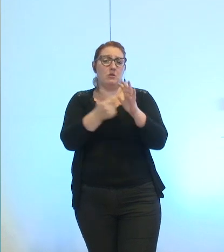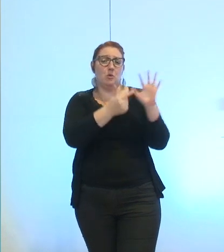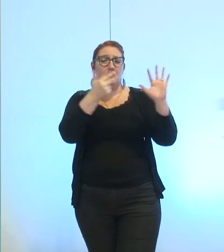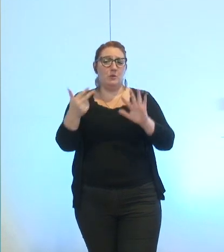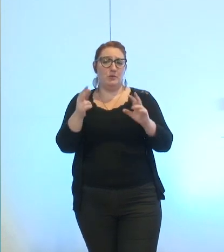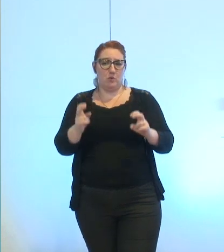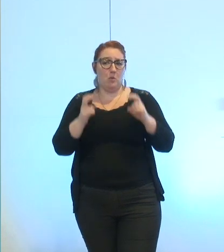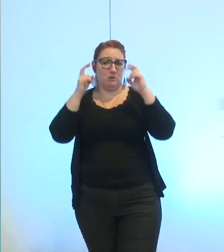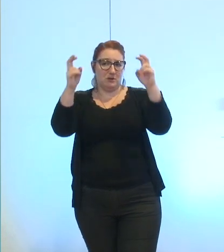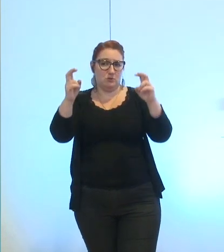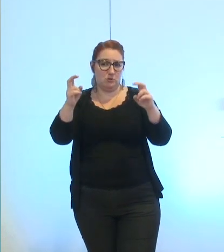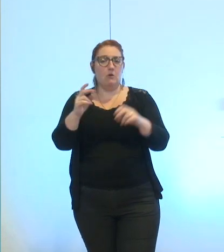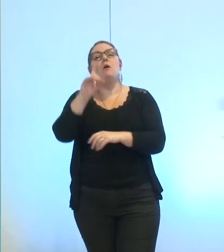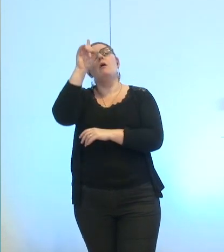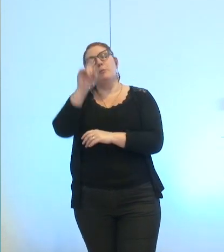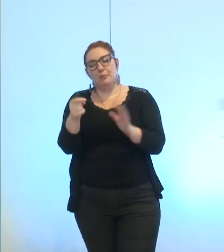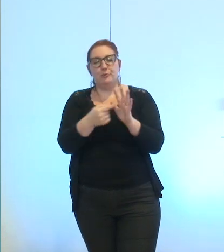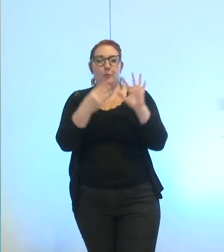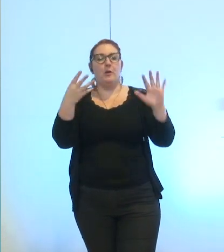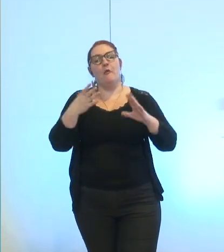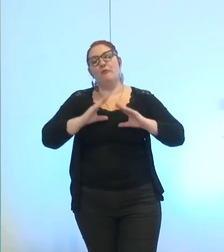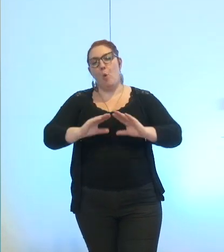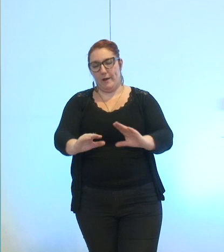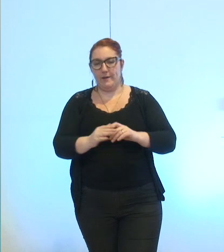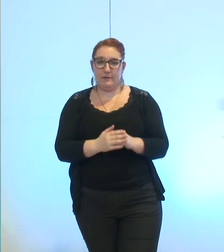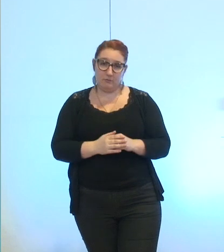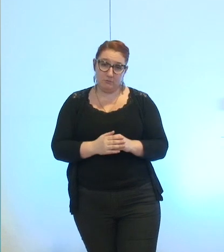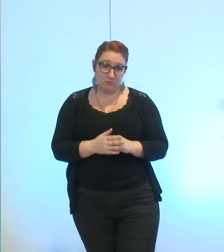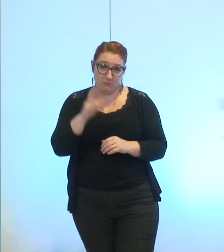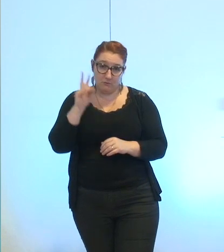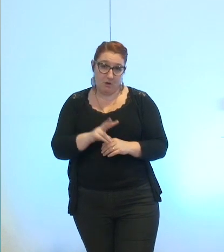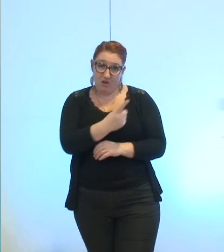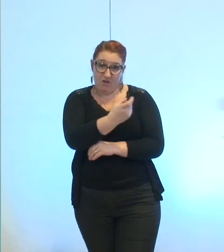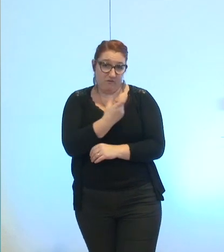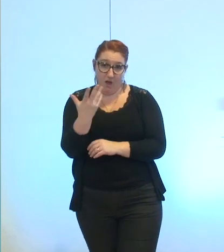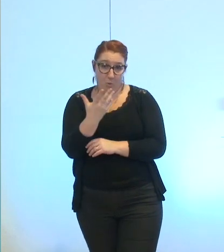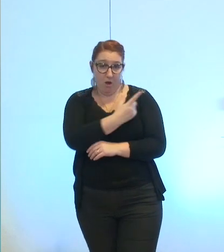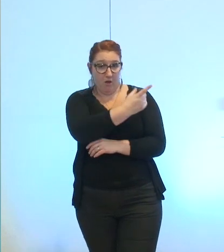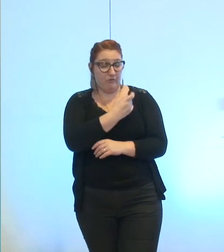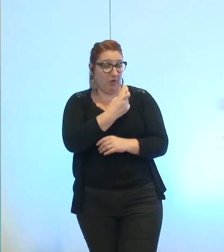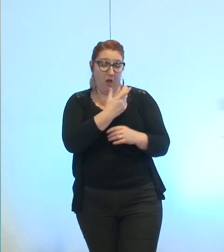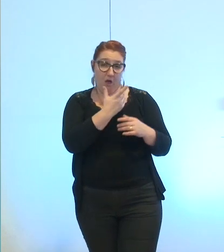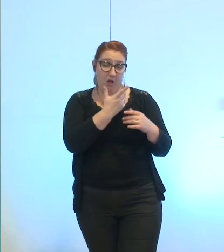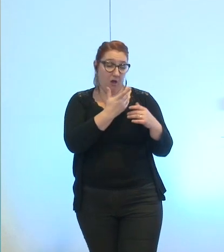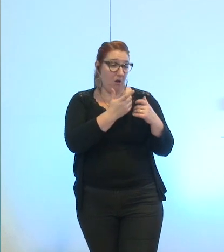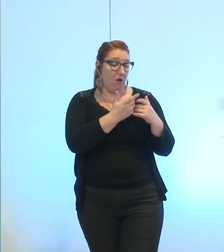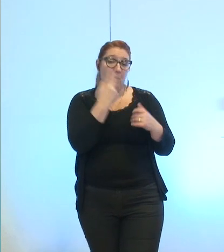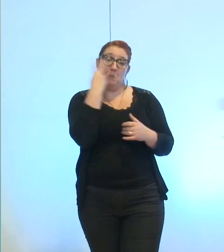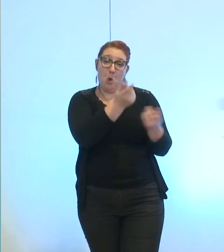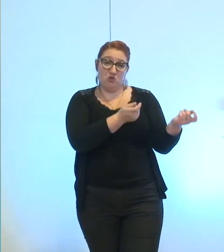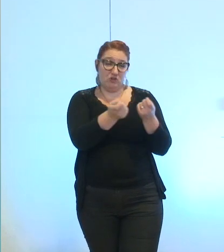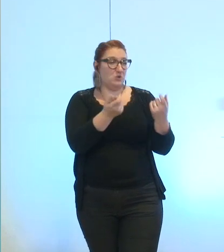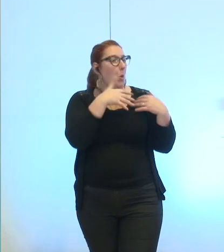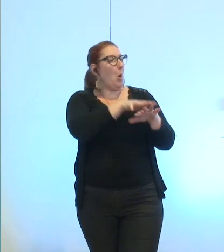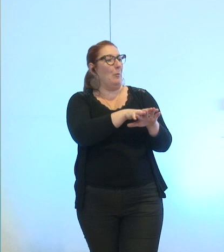2000 qui qui est entré en vigueur en 2009 n'était que la conséquence de la quasif faillite où votre gestion